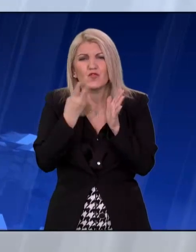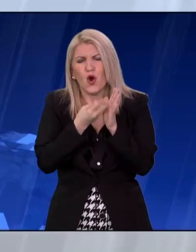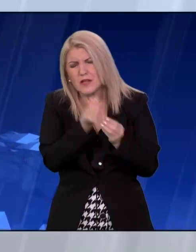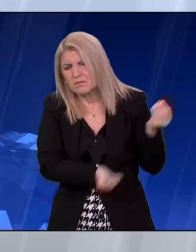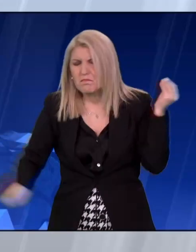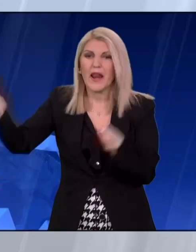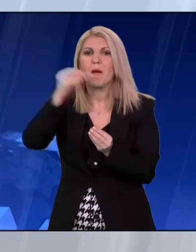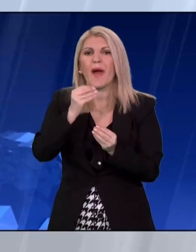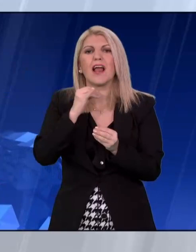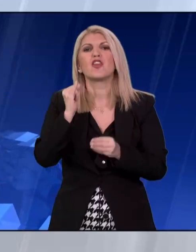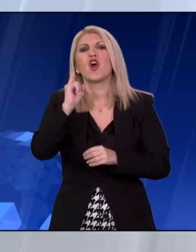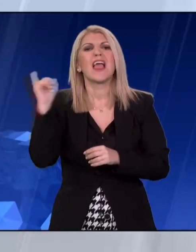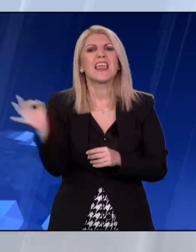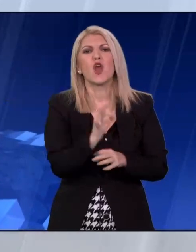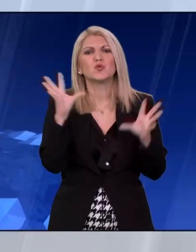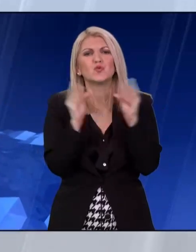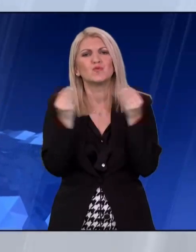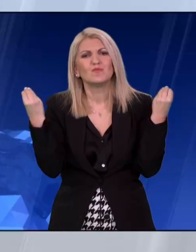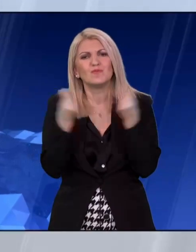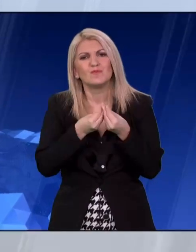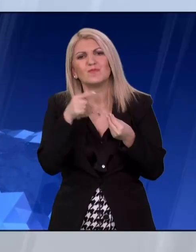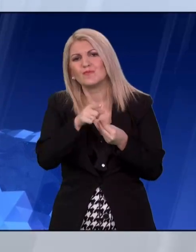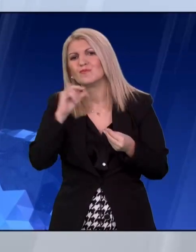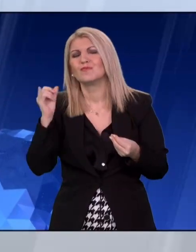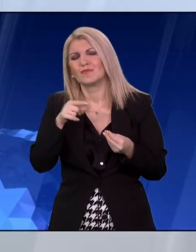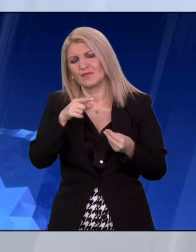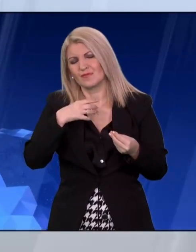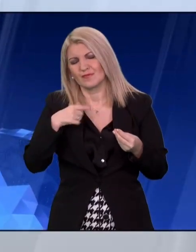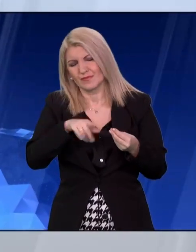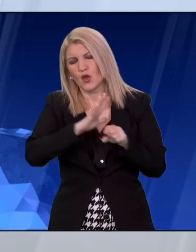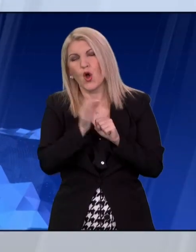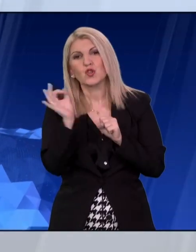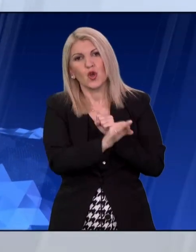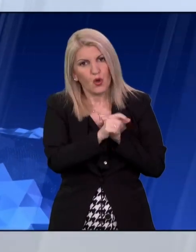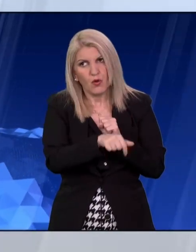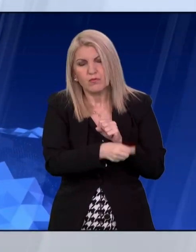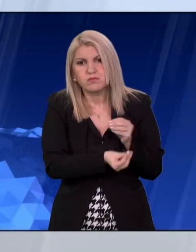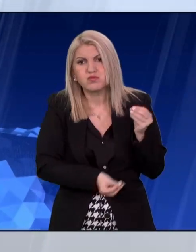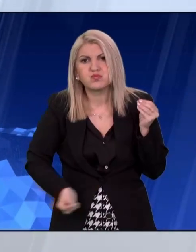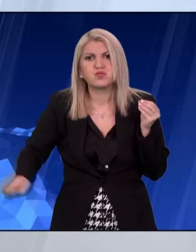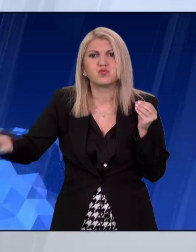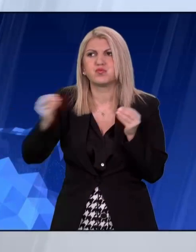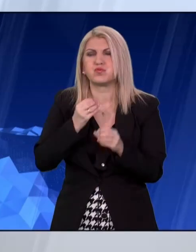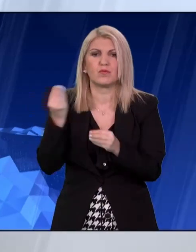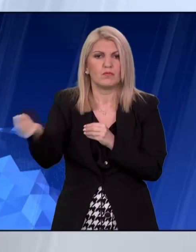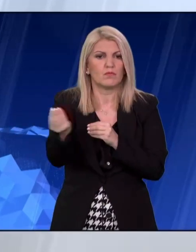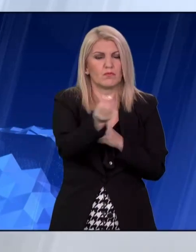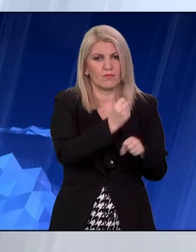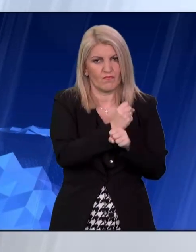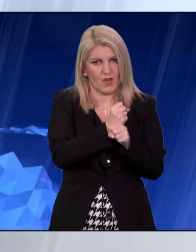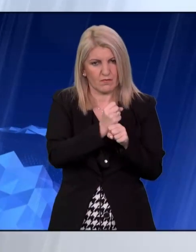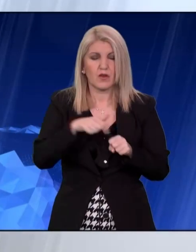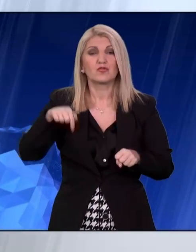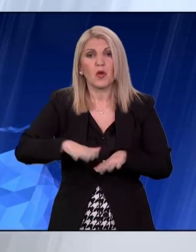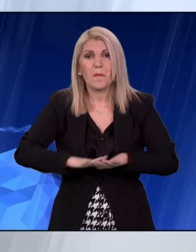200 παιδιά νοσηλεύτηκαν τις τελευταίες ημέρες σστο παίδων αγίας σοφίας με κορονοϊό rsv και ιογενής λιόσης η αναμονή στα εσωτερικά ιατρεία των